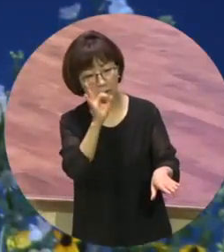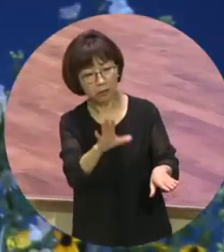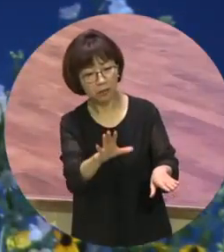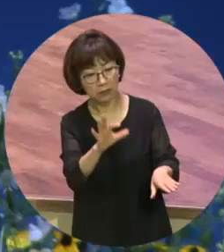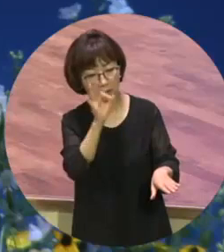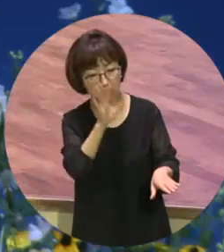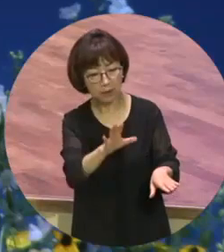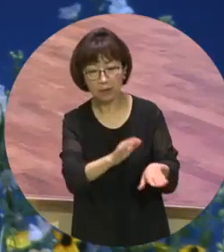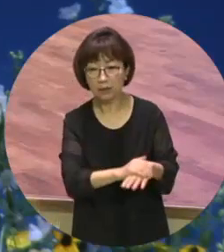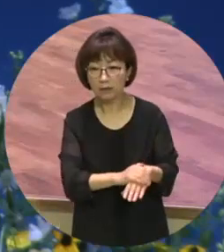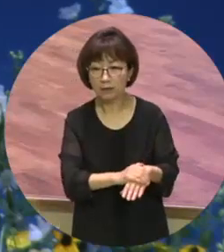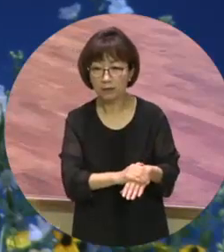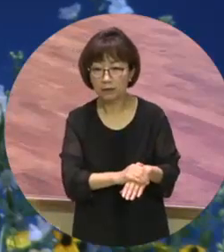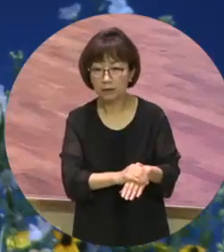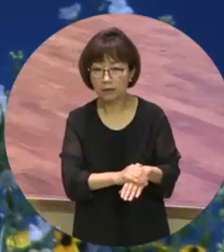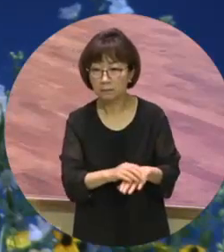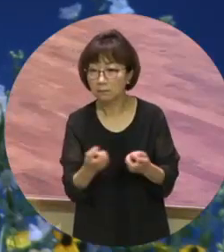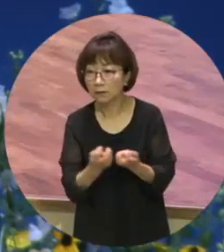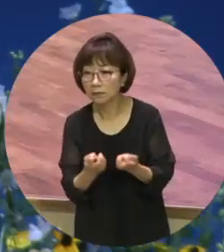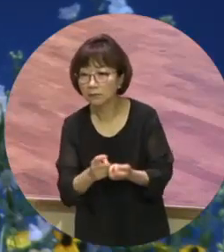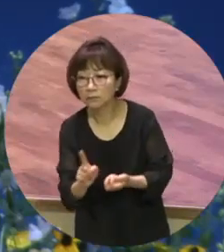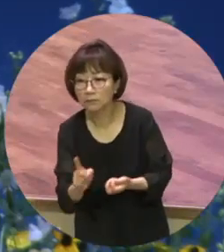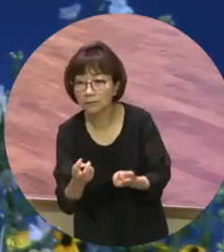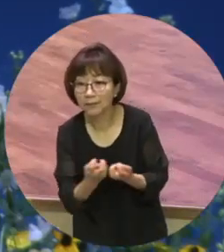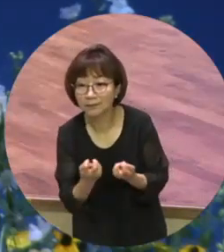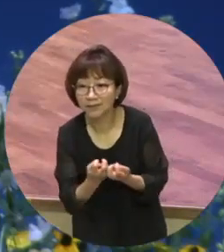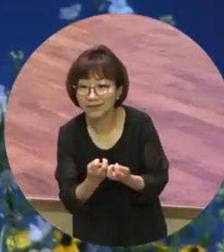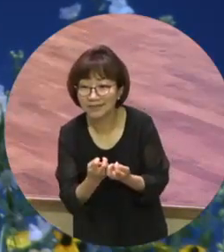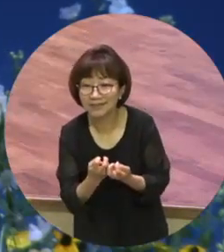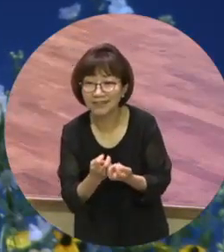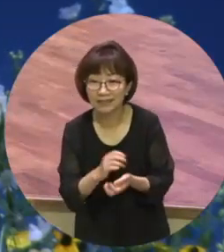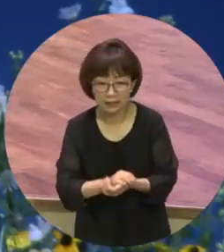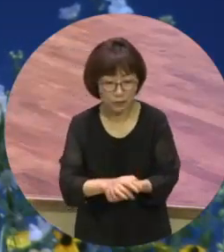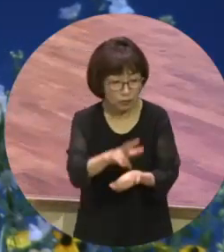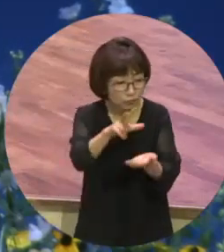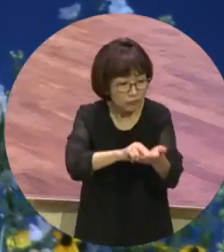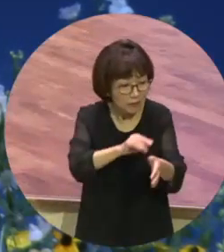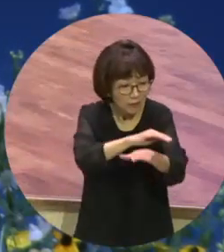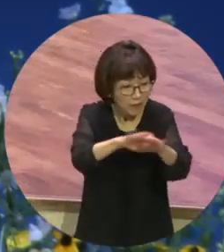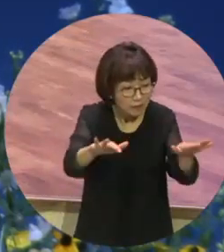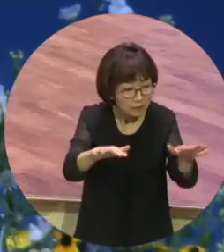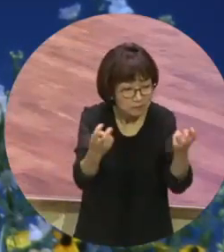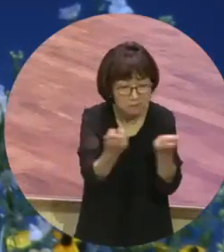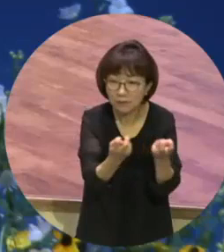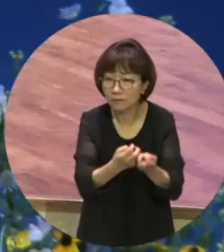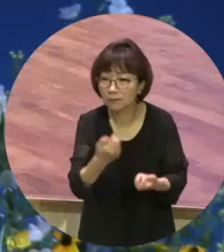해답이 누구냐라는 질문을 하고 있는 거예요. 이 문제 해답이 누구냐?